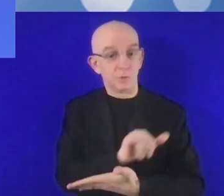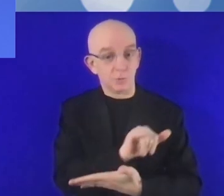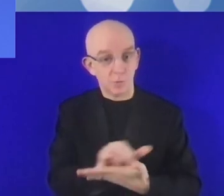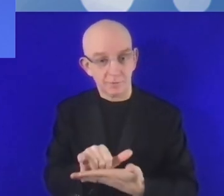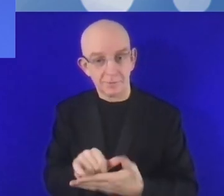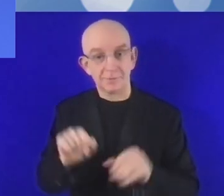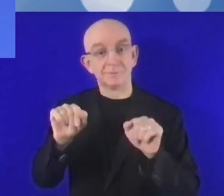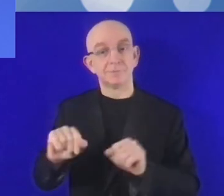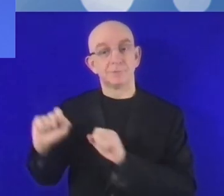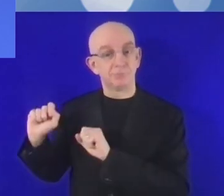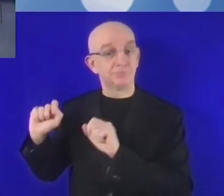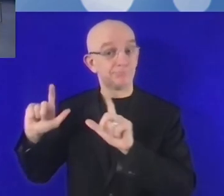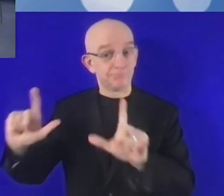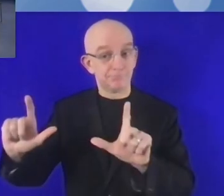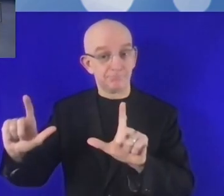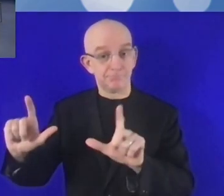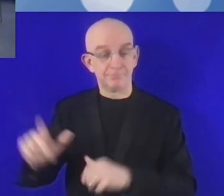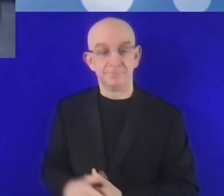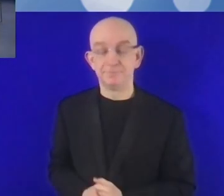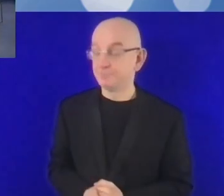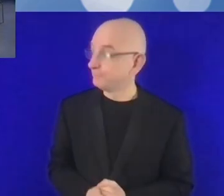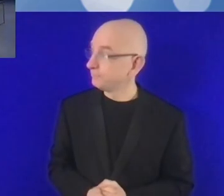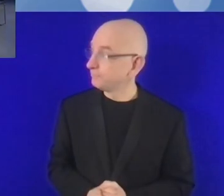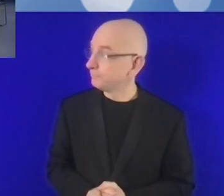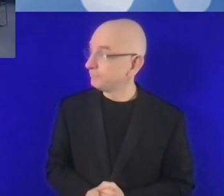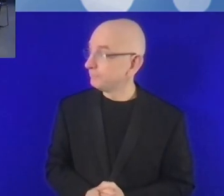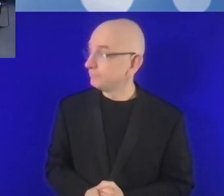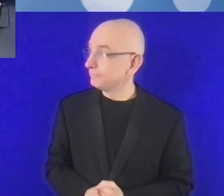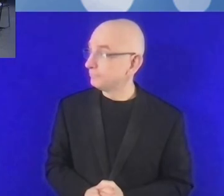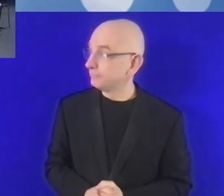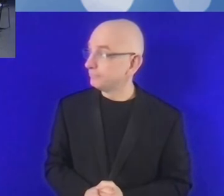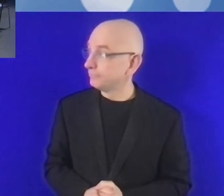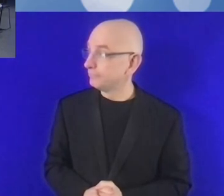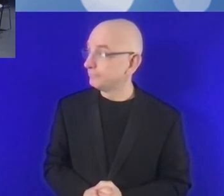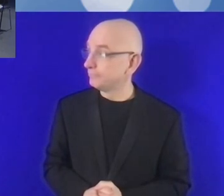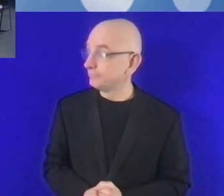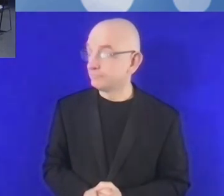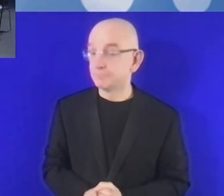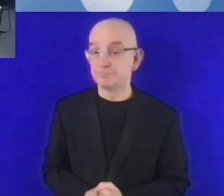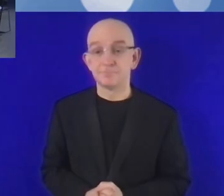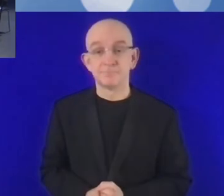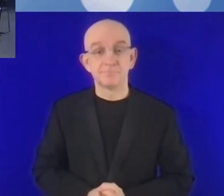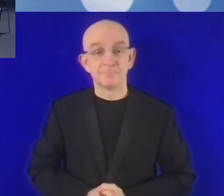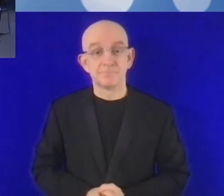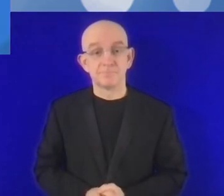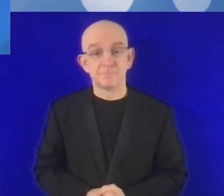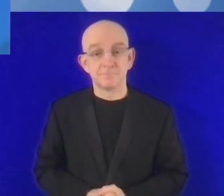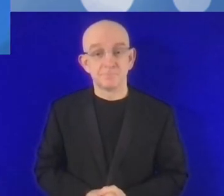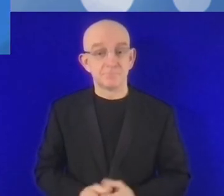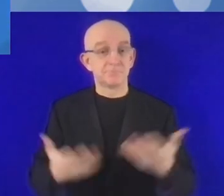возможность услышать его голос, его краткое высказывание.